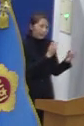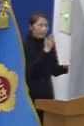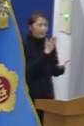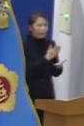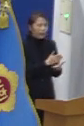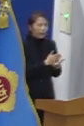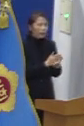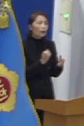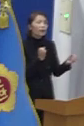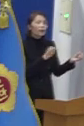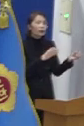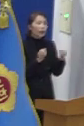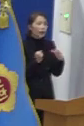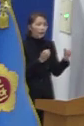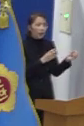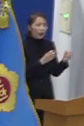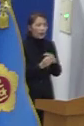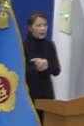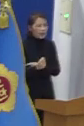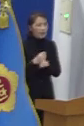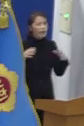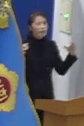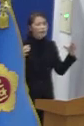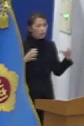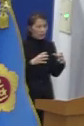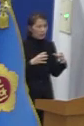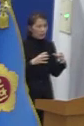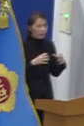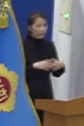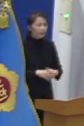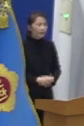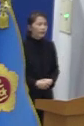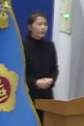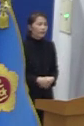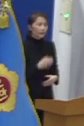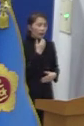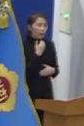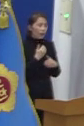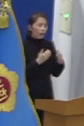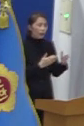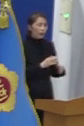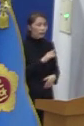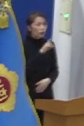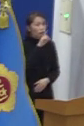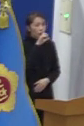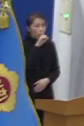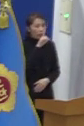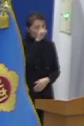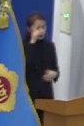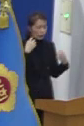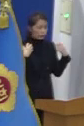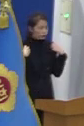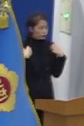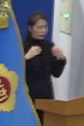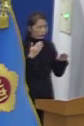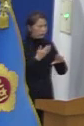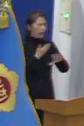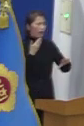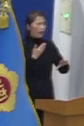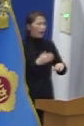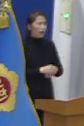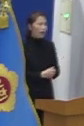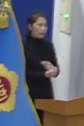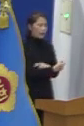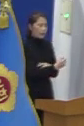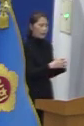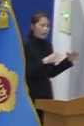대화와 타협으로 힘을 모아내야 합니다. 경기도는 중앙정부와 달리 소통과 협치의